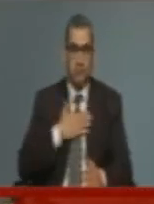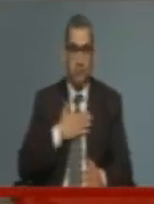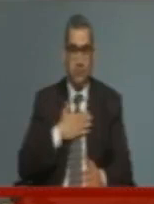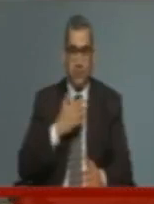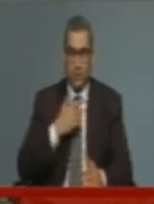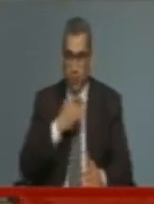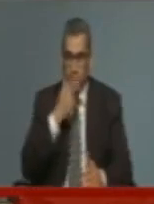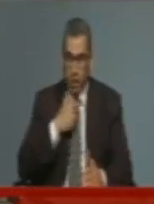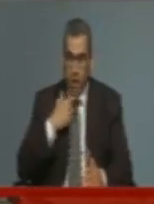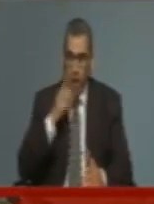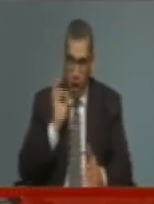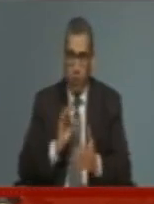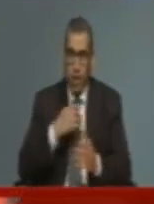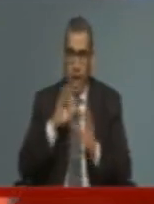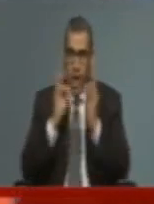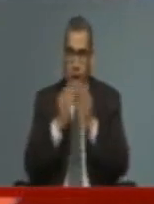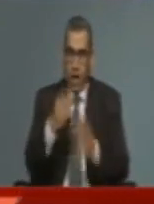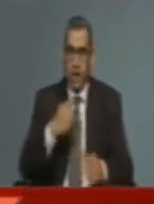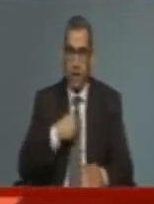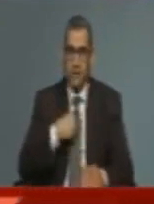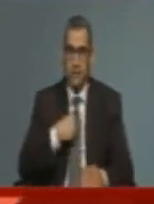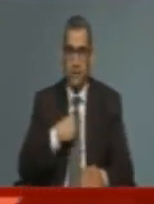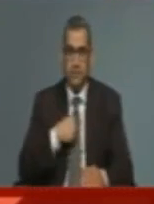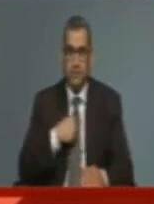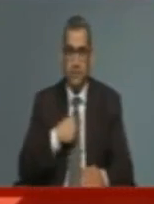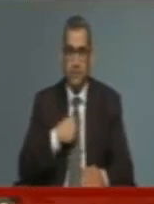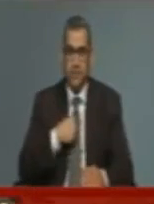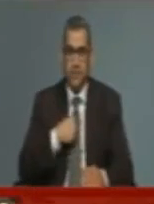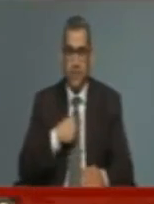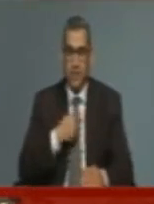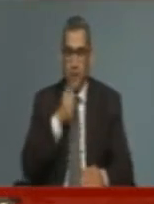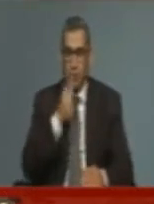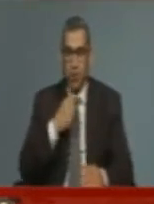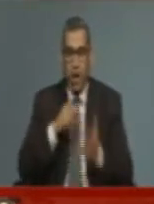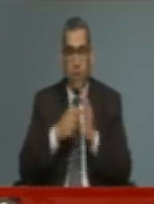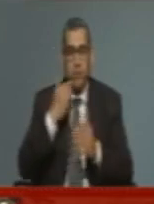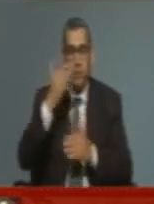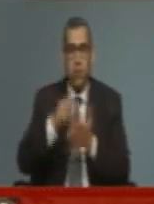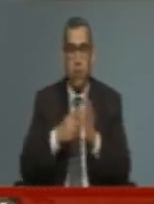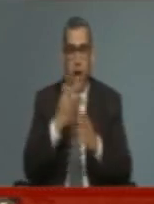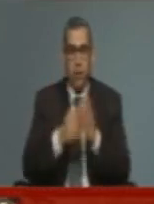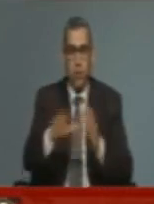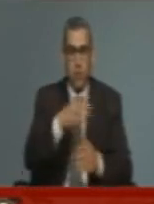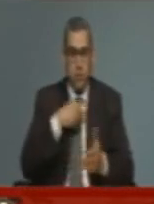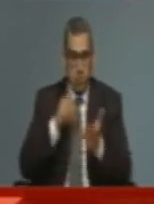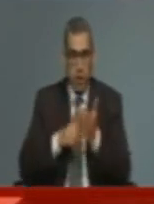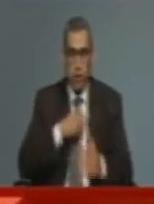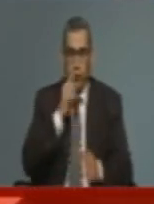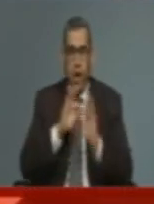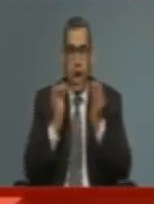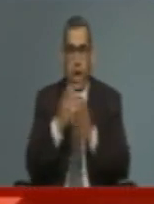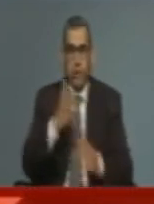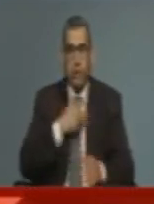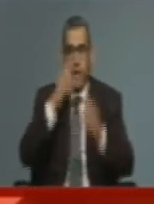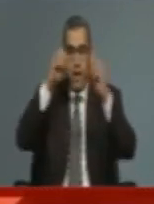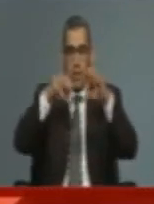اهلي. امال ايه؟ ما انا قلت لك انا راجل بسيط يعني زيكم كده. انا بتكلم بجد. بركه في حضرتك يا ريس. البركه